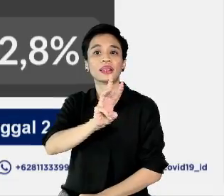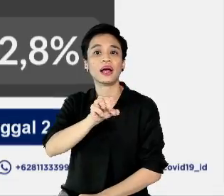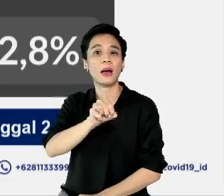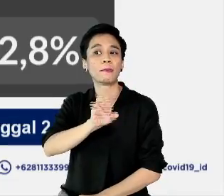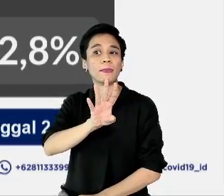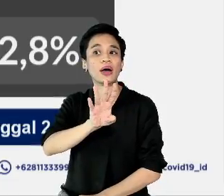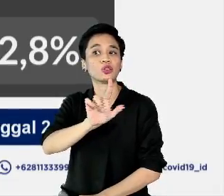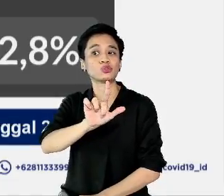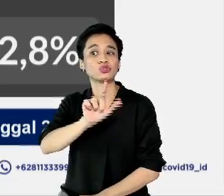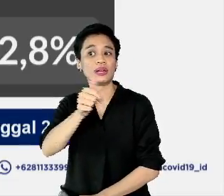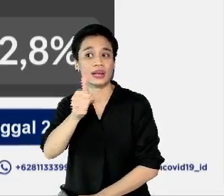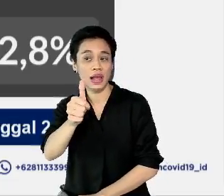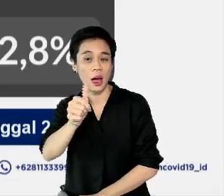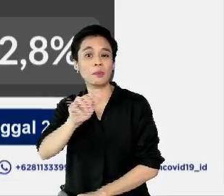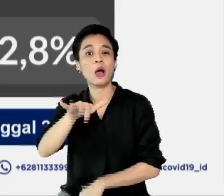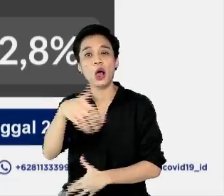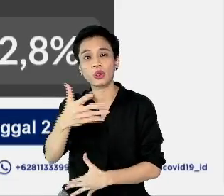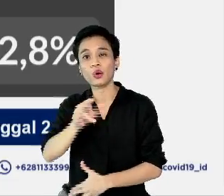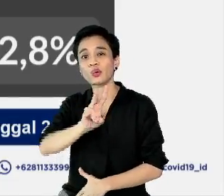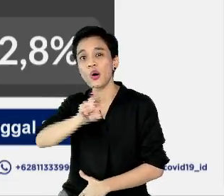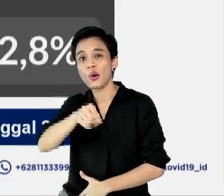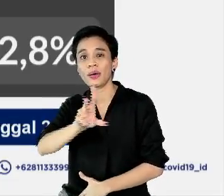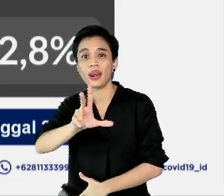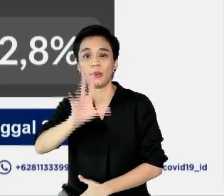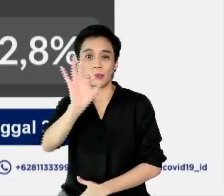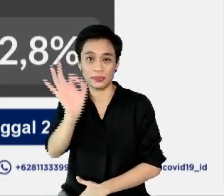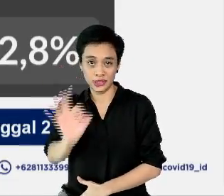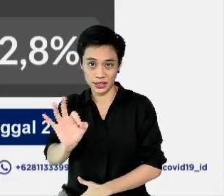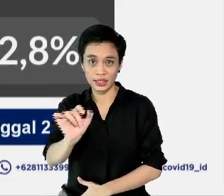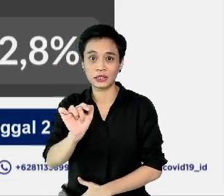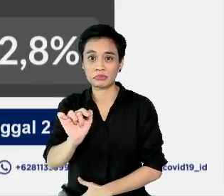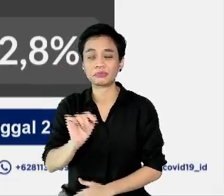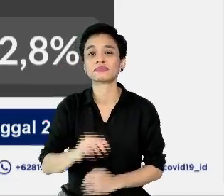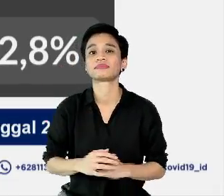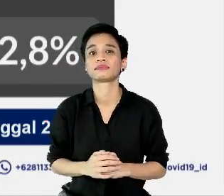53.476 atau 2,8%.